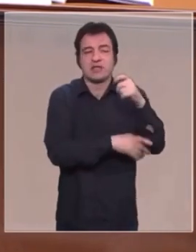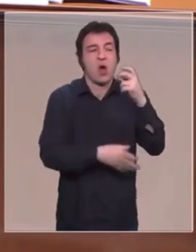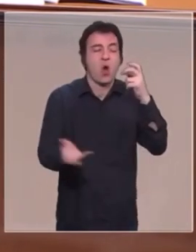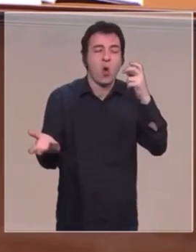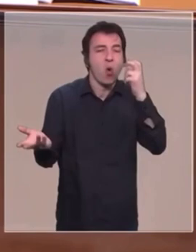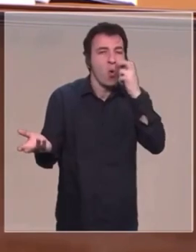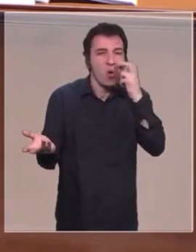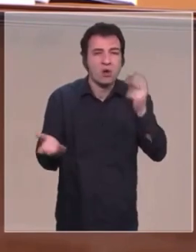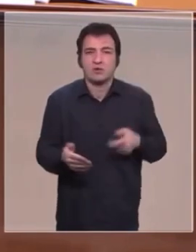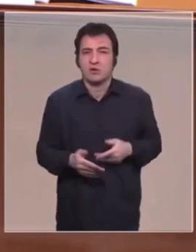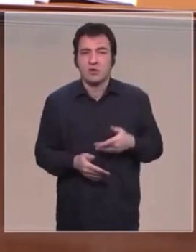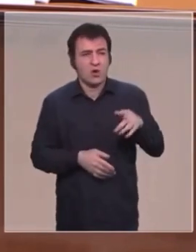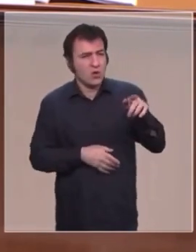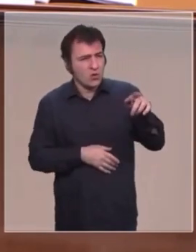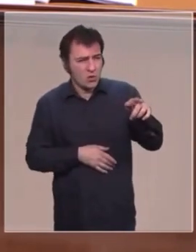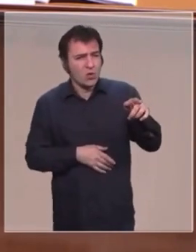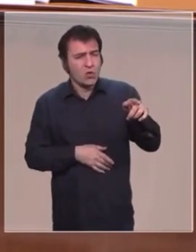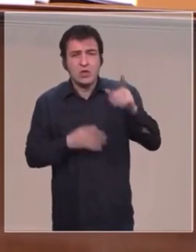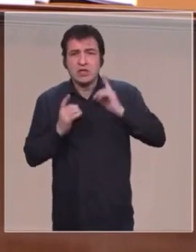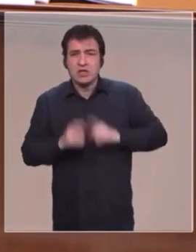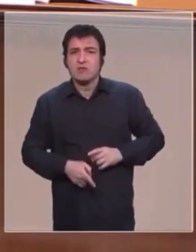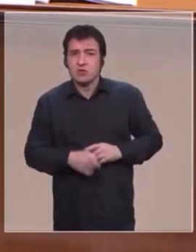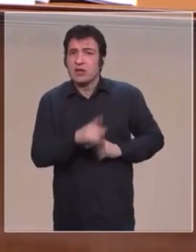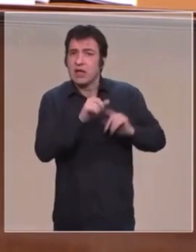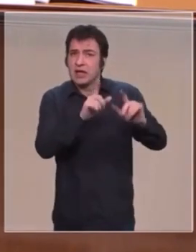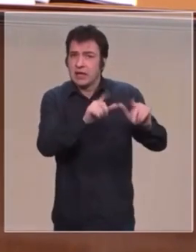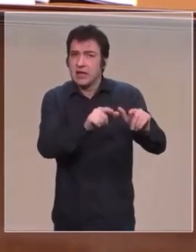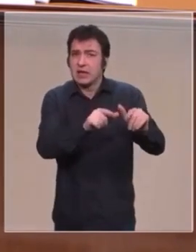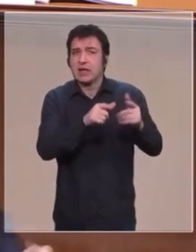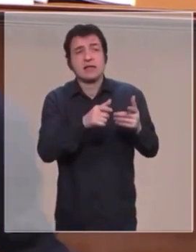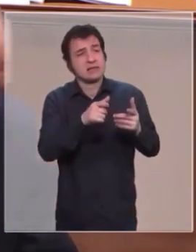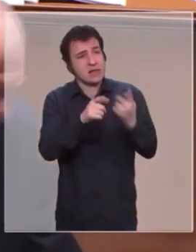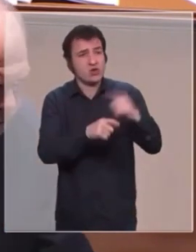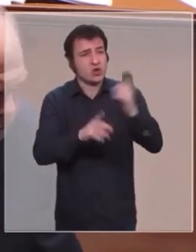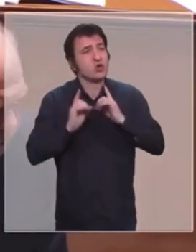seul député de Nantes à avoir permis à la justice d'aller mieux. Merci beaucoup, monsieur.